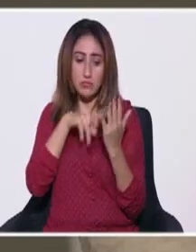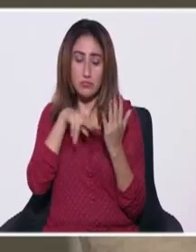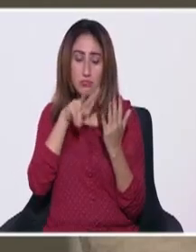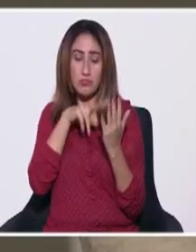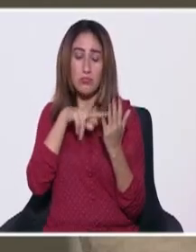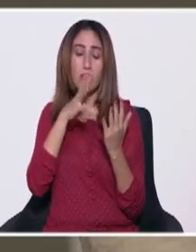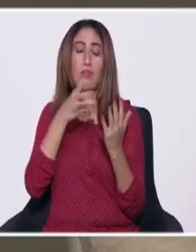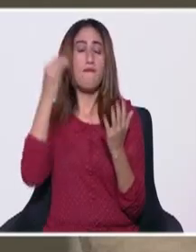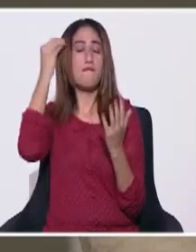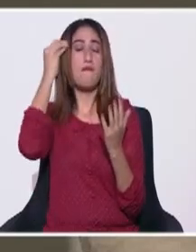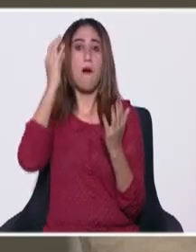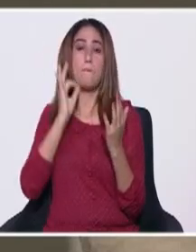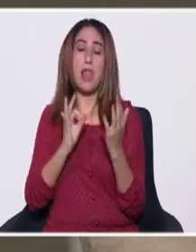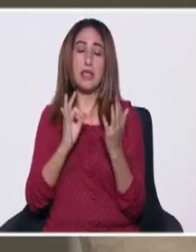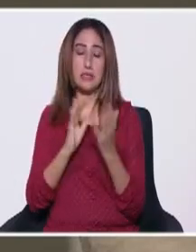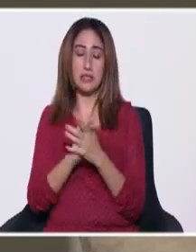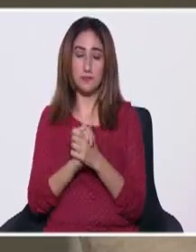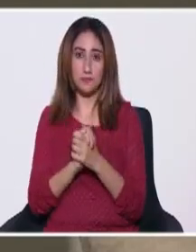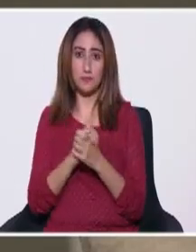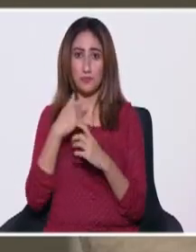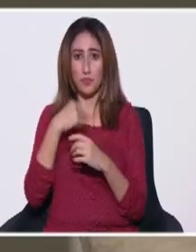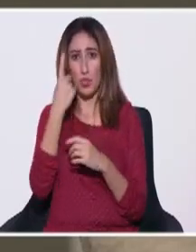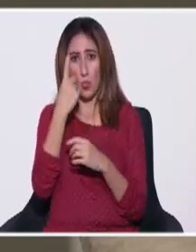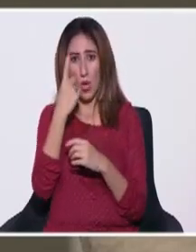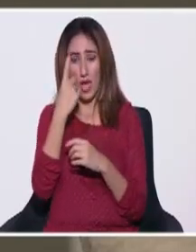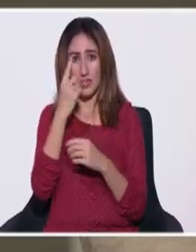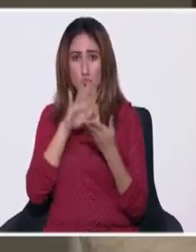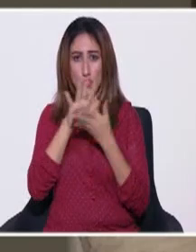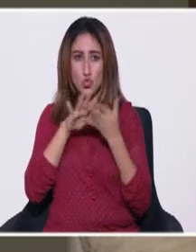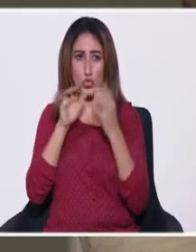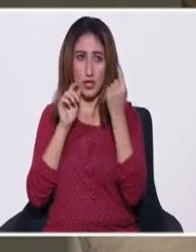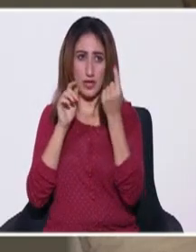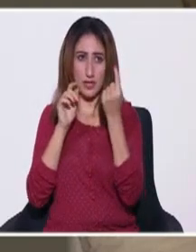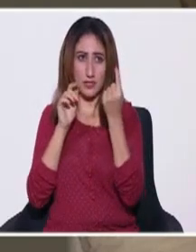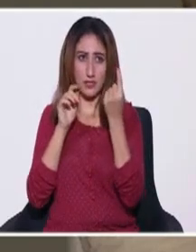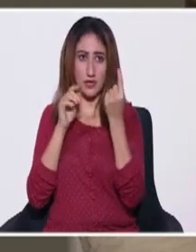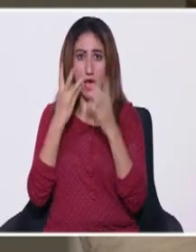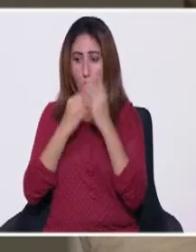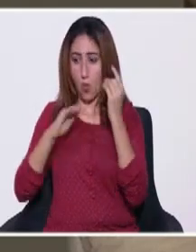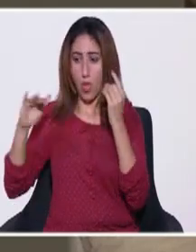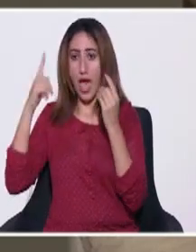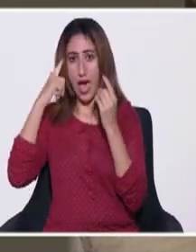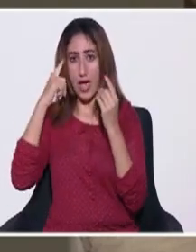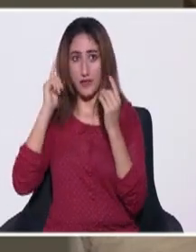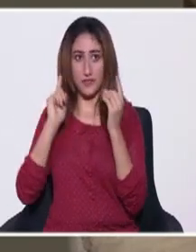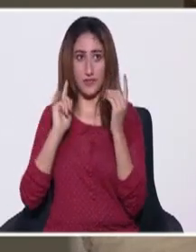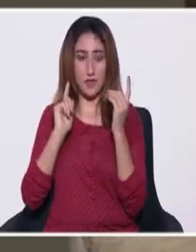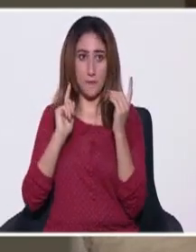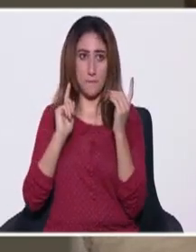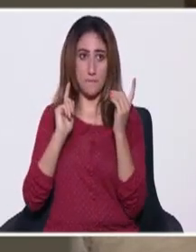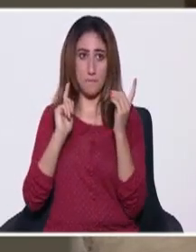يعني. لكن انا عندي عيب واحد، ودايما ولادي عارفين الموضوع ده، الحده